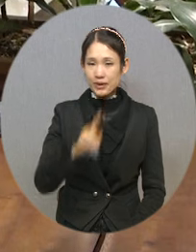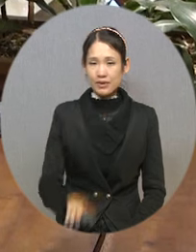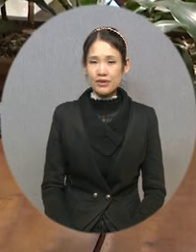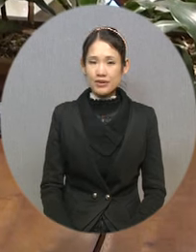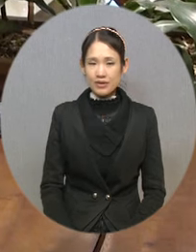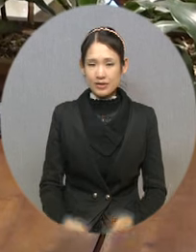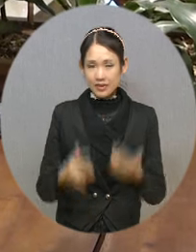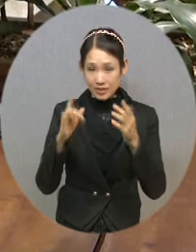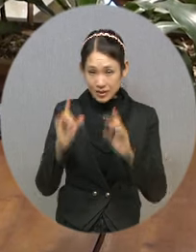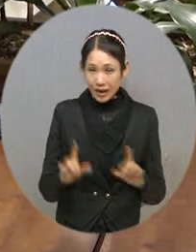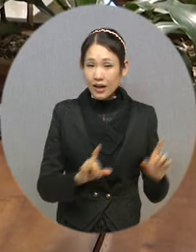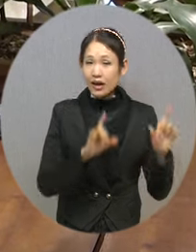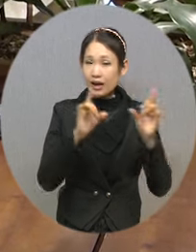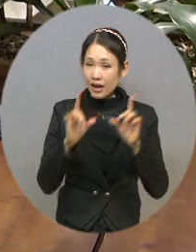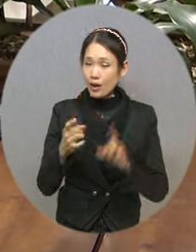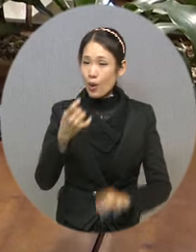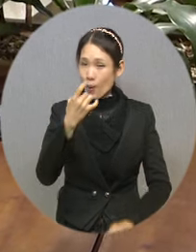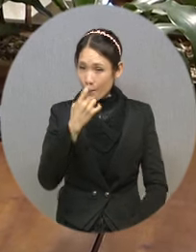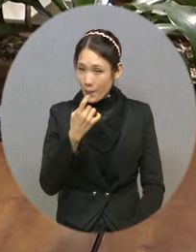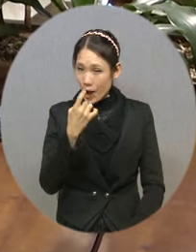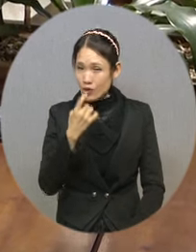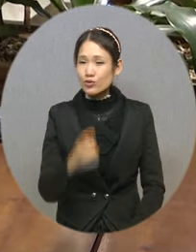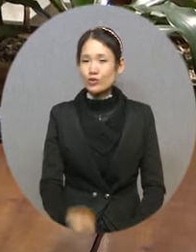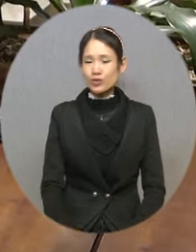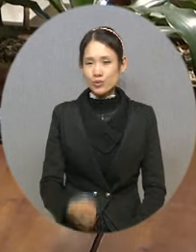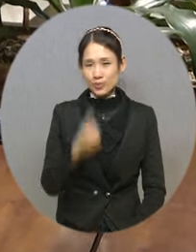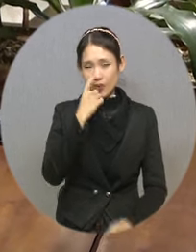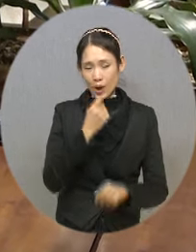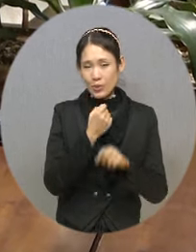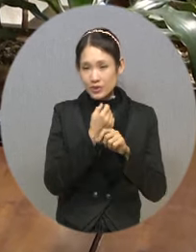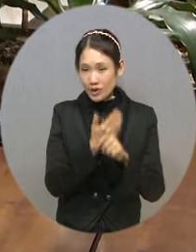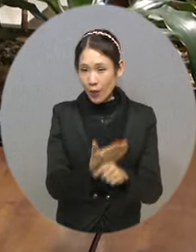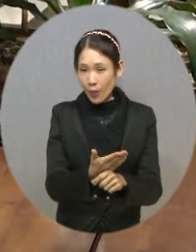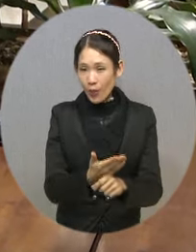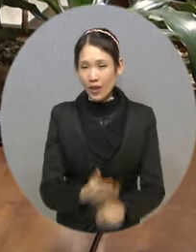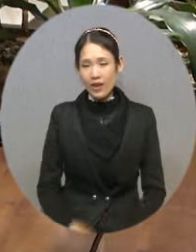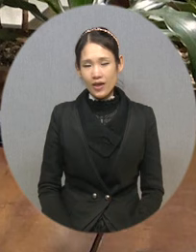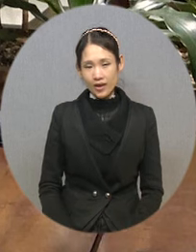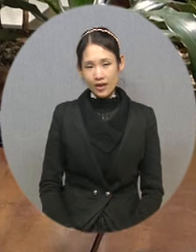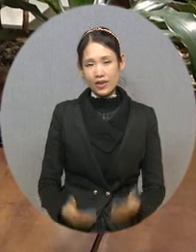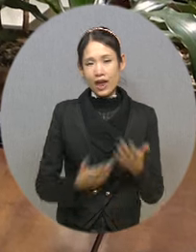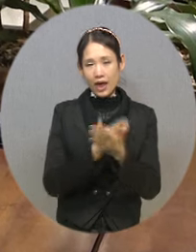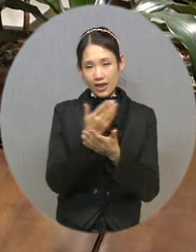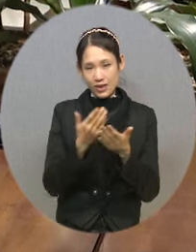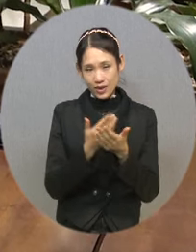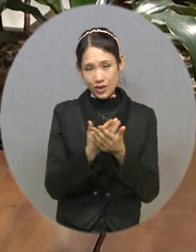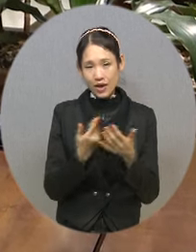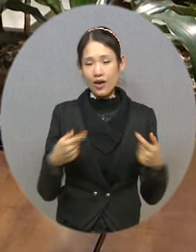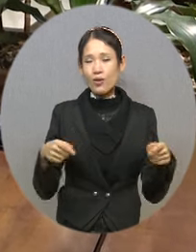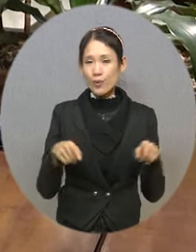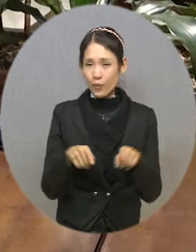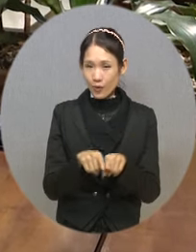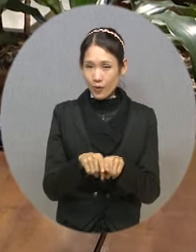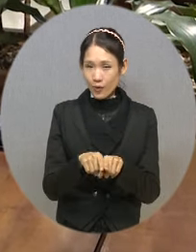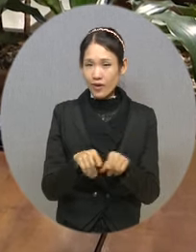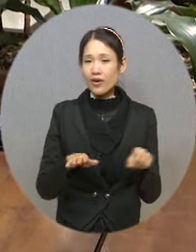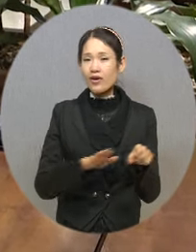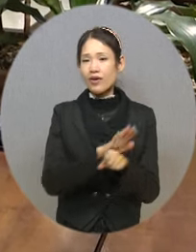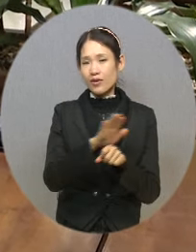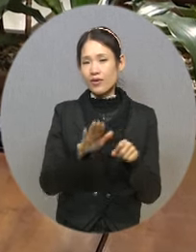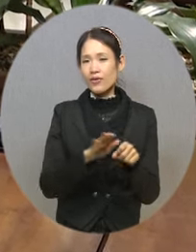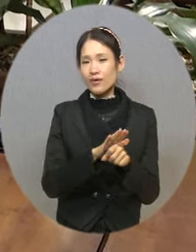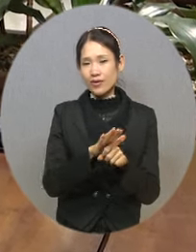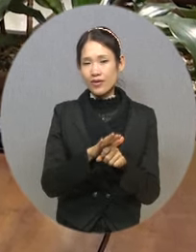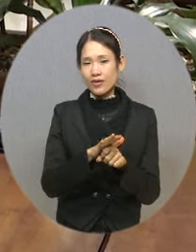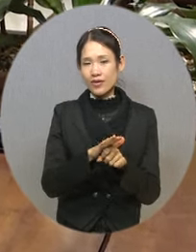늘 살아가면서 배우고 배움을 전하고 나누고 함께하고